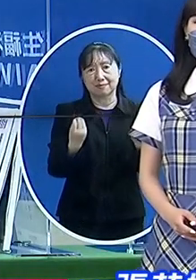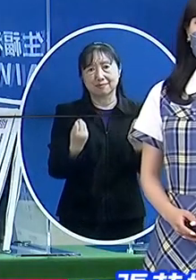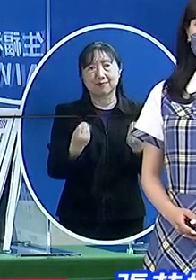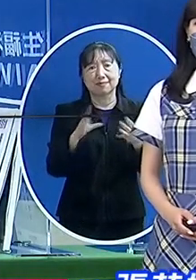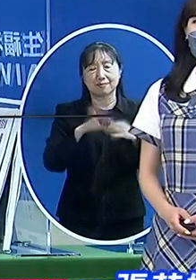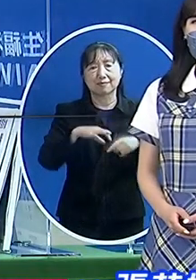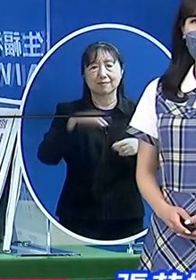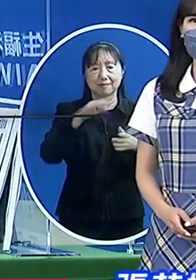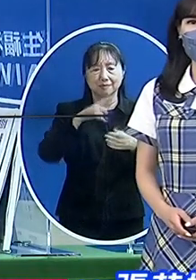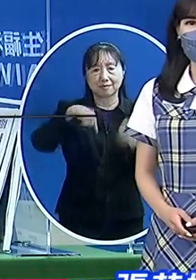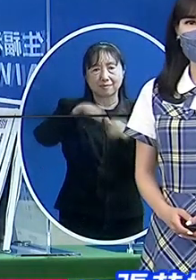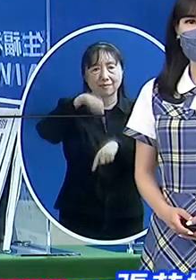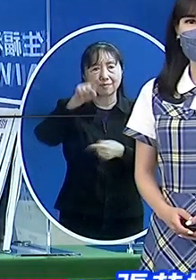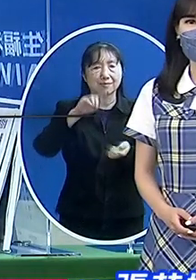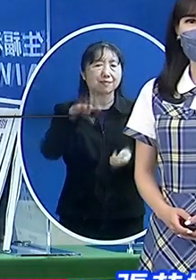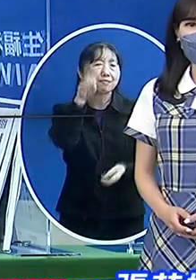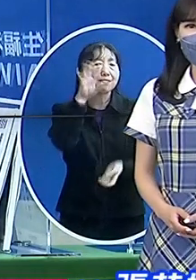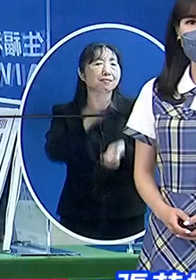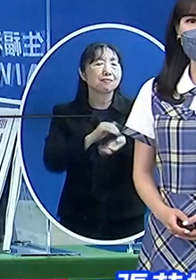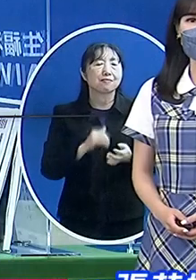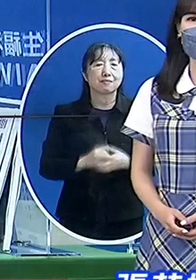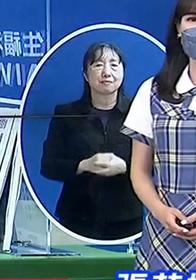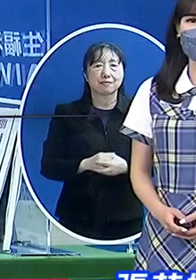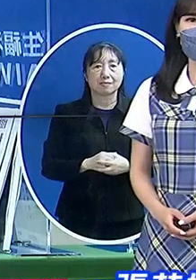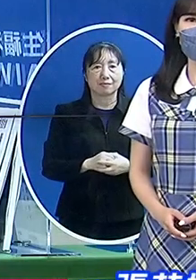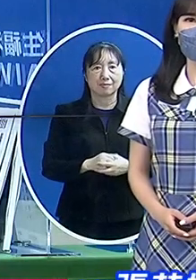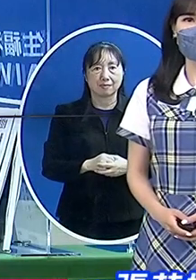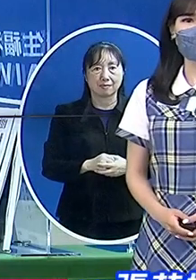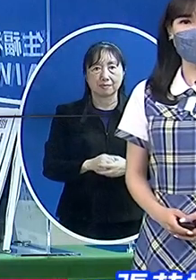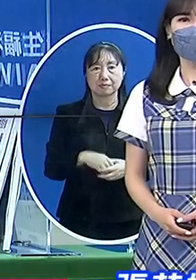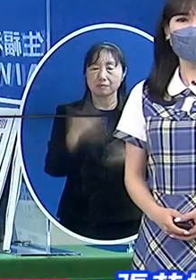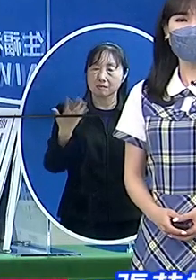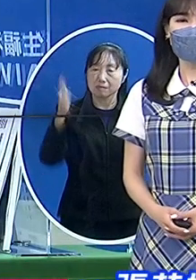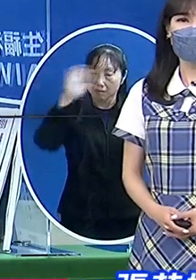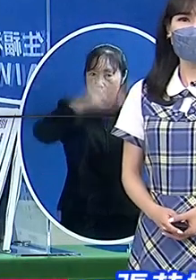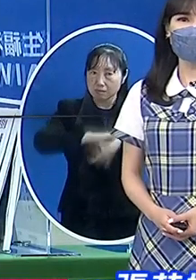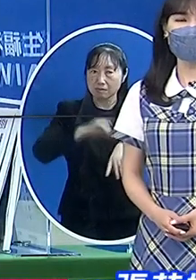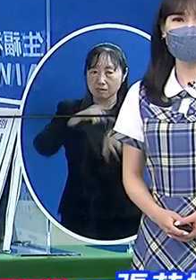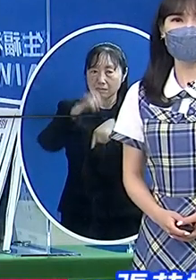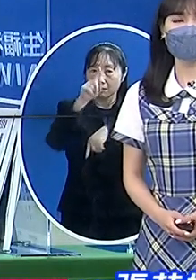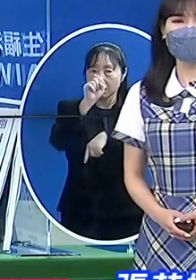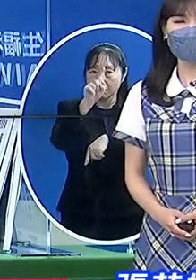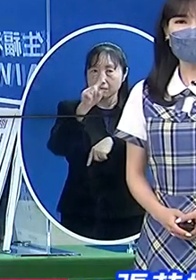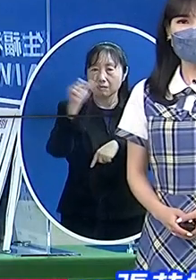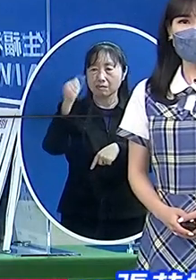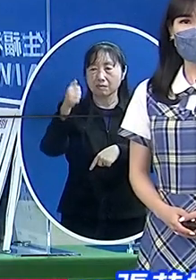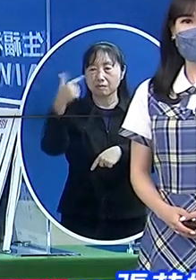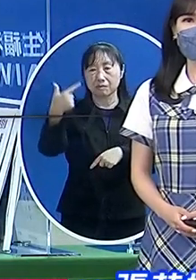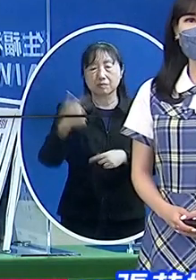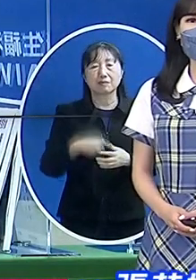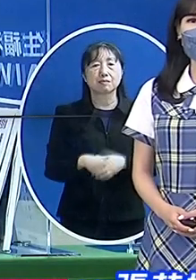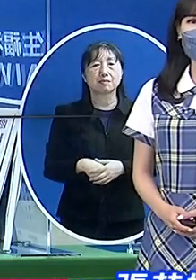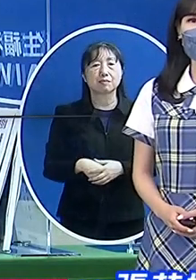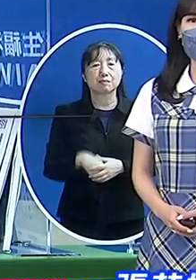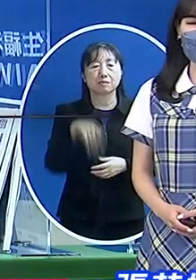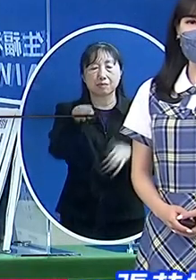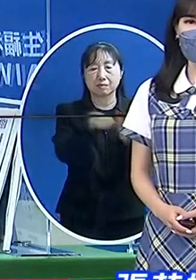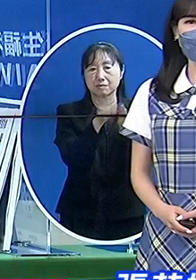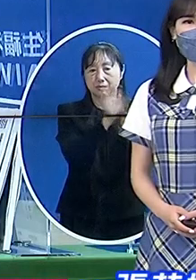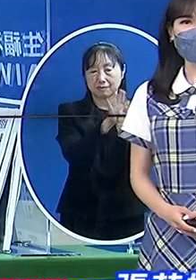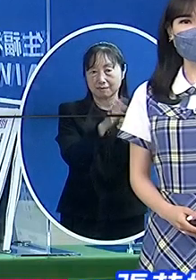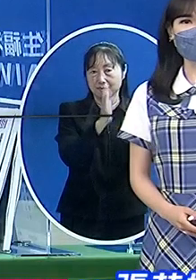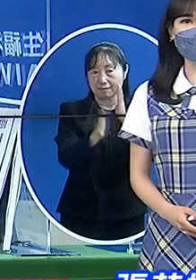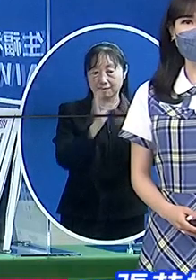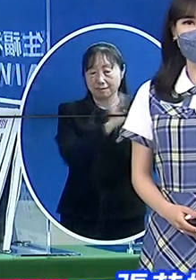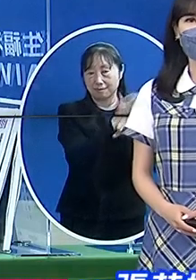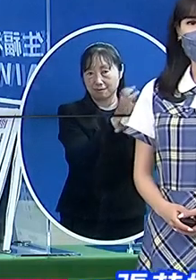有说，这个他是急性的病毒性的脑炎，最后在转院过程中不幸死亡。对此，指挥中心在今天说明，